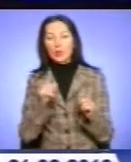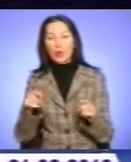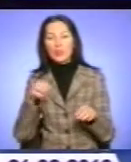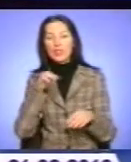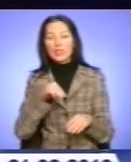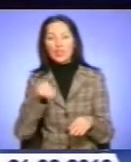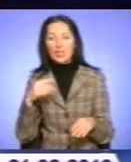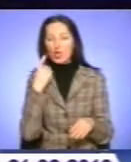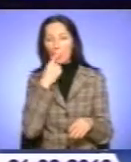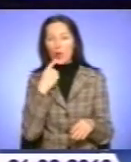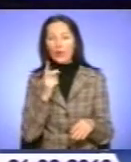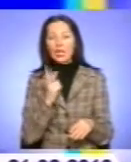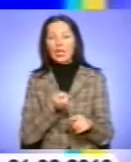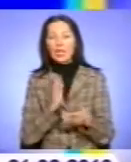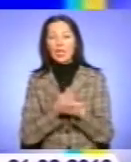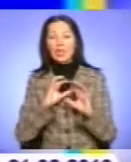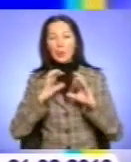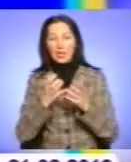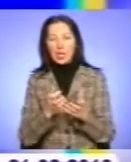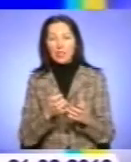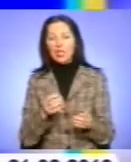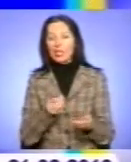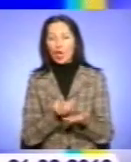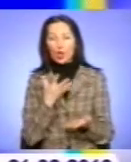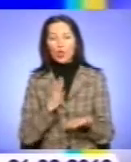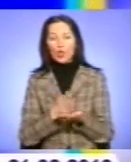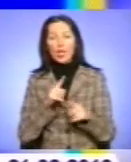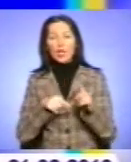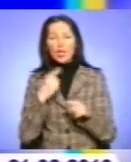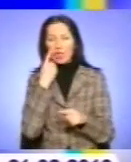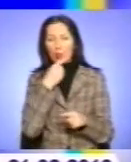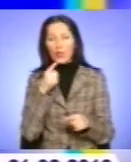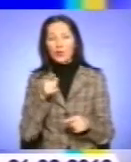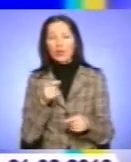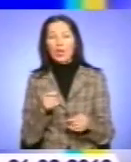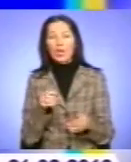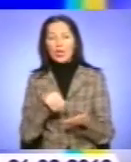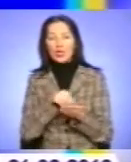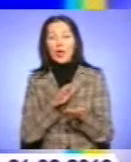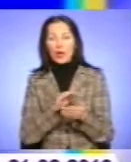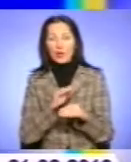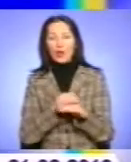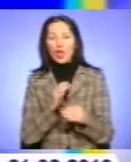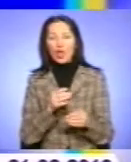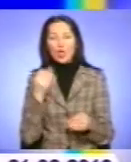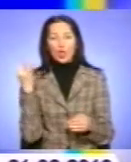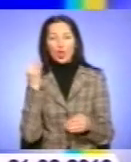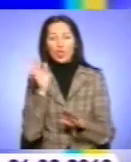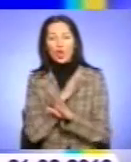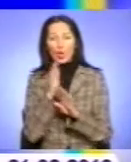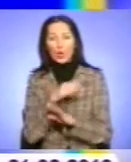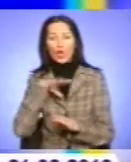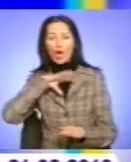планеті, найдорожчою для кожного є його рідна мова. У ній закарбовано історичну долю, духовну міць і національну суть